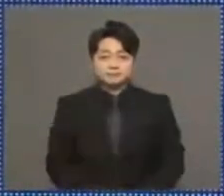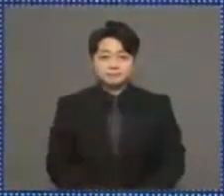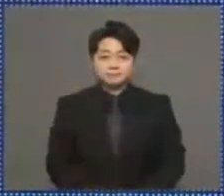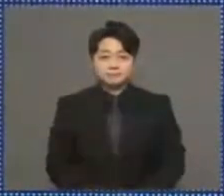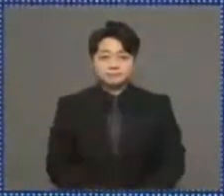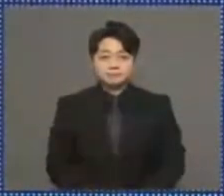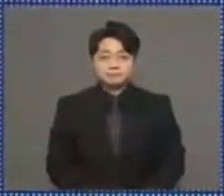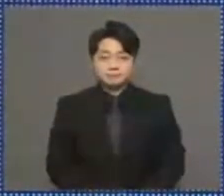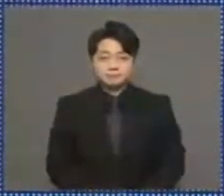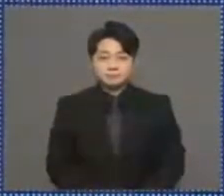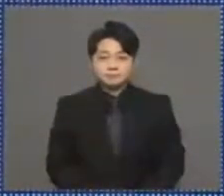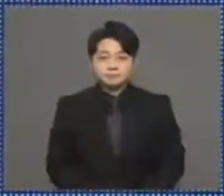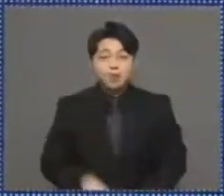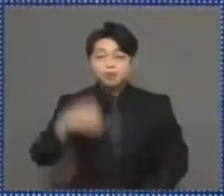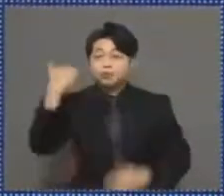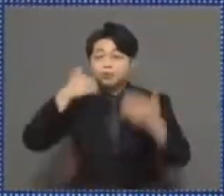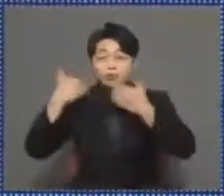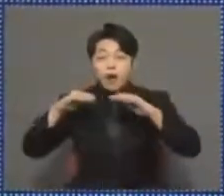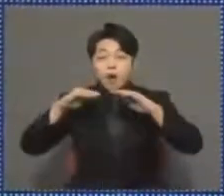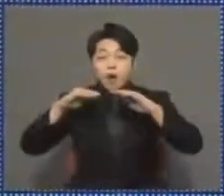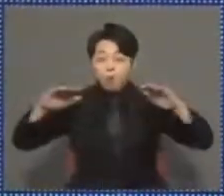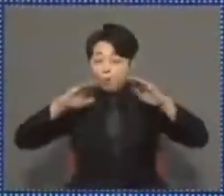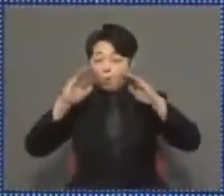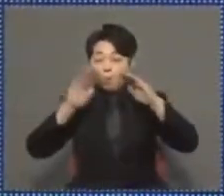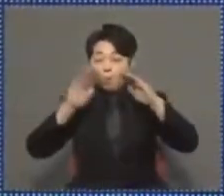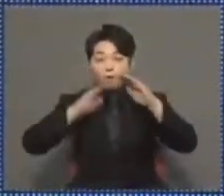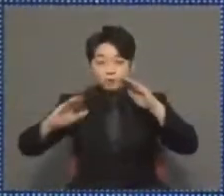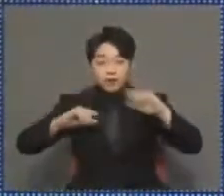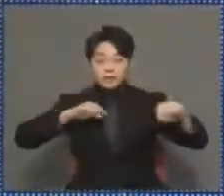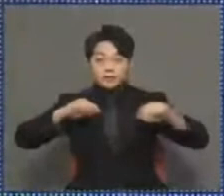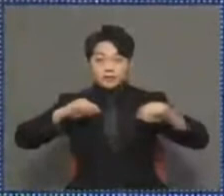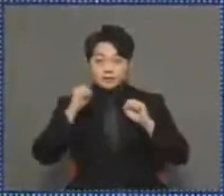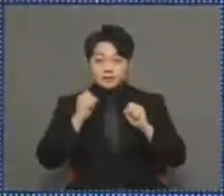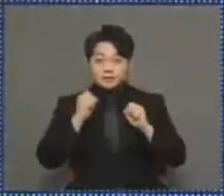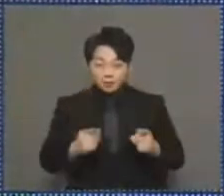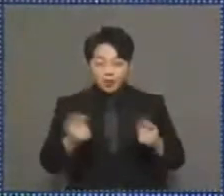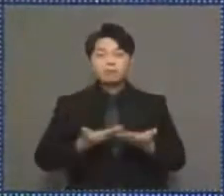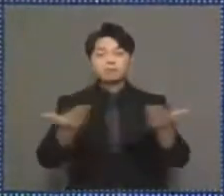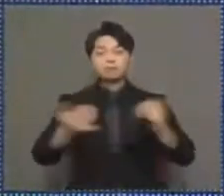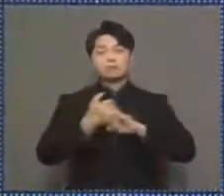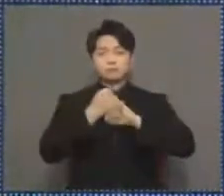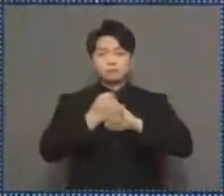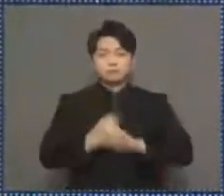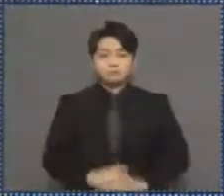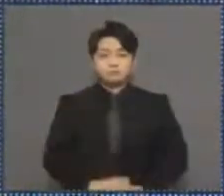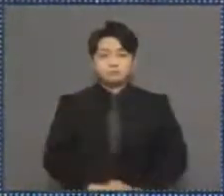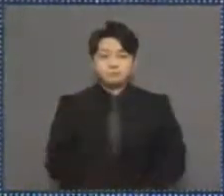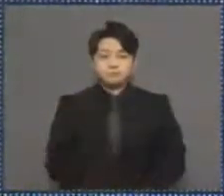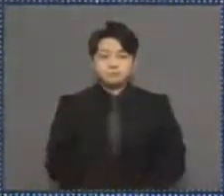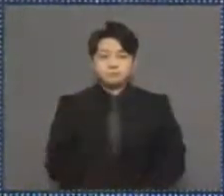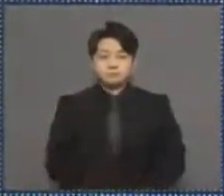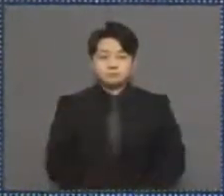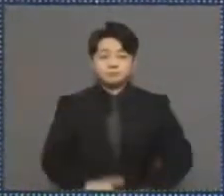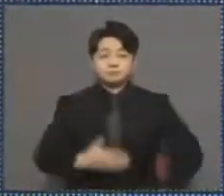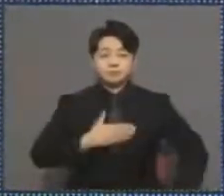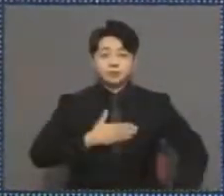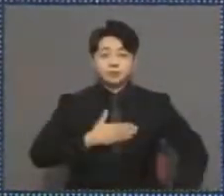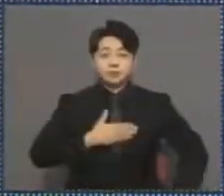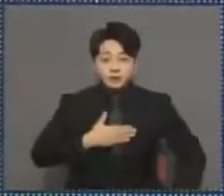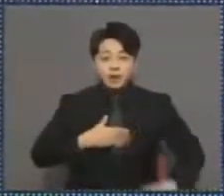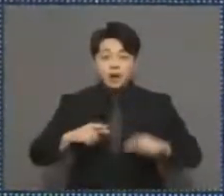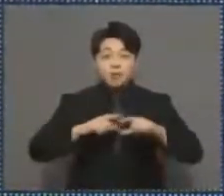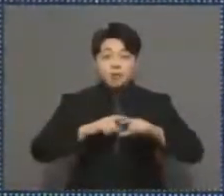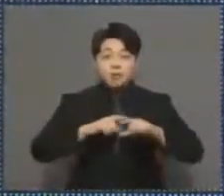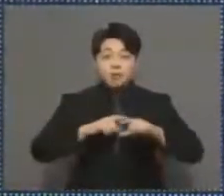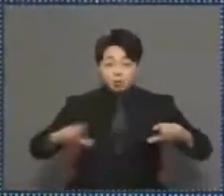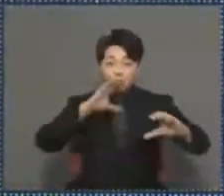누구나가 공정하게 참여하는 정치의 기회를 얻는 민주당을 만들도록 하겠습니다. 저 박찬대,